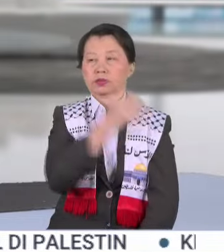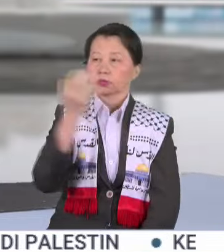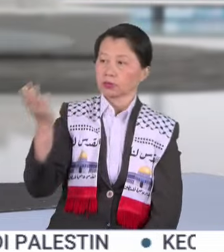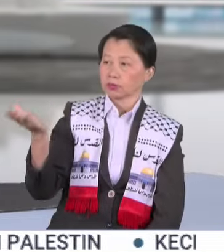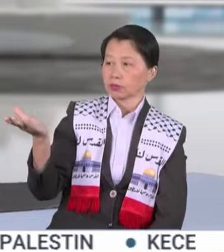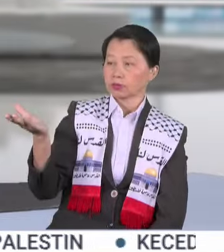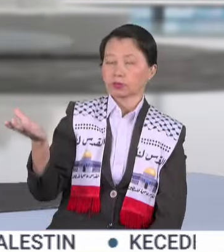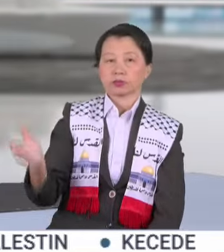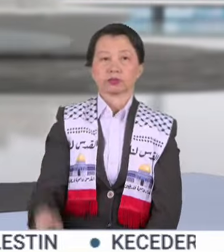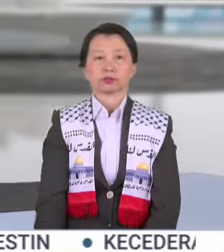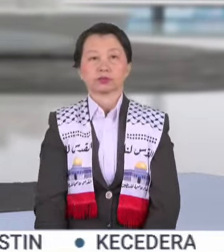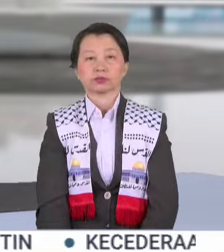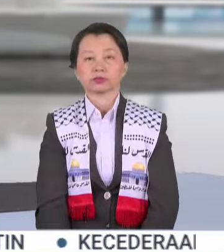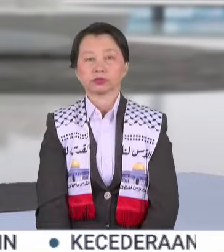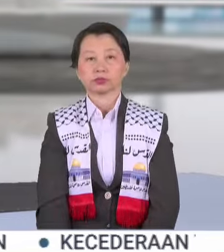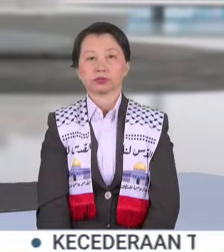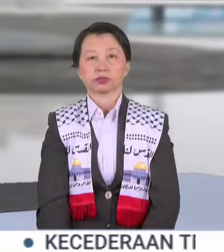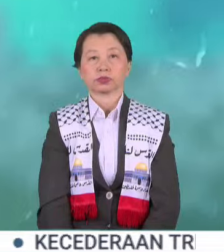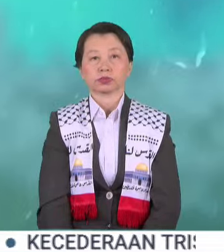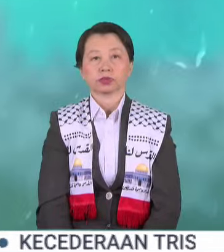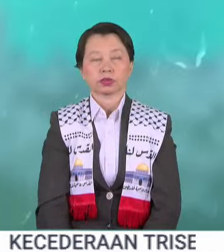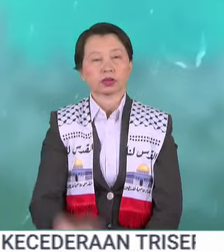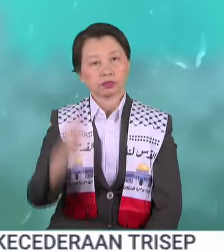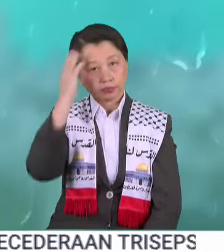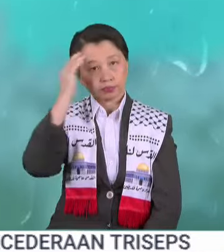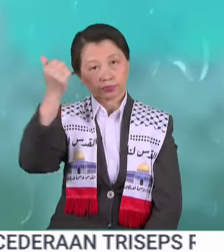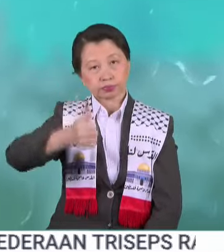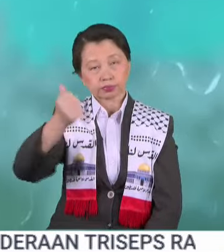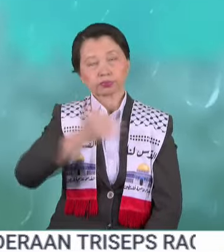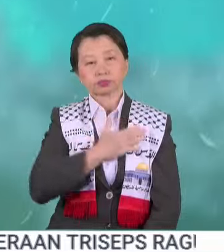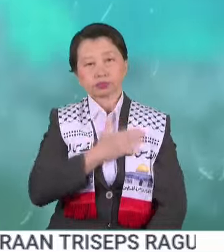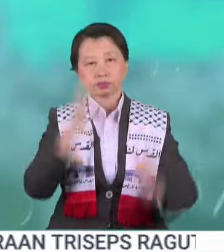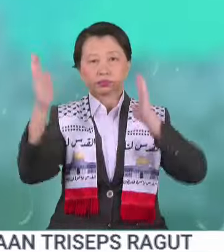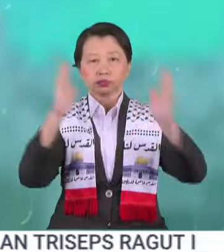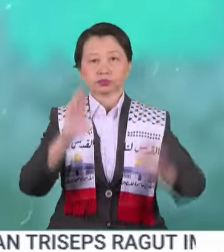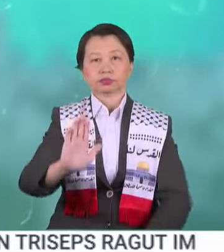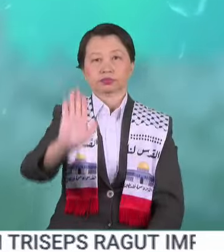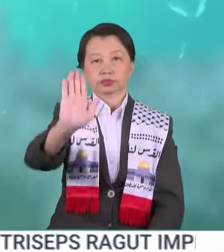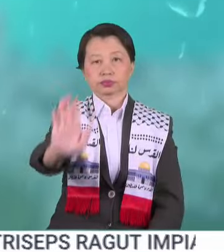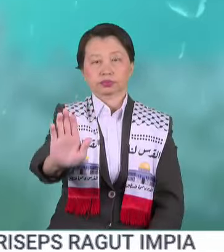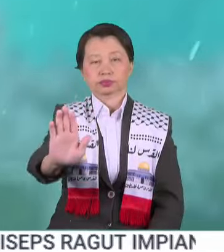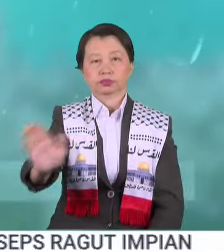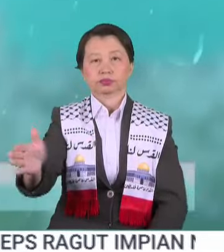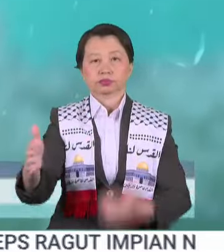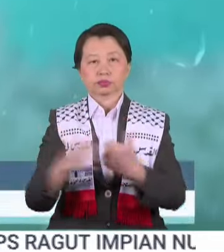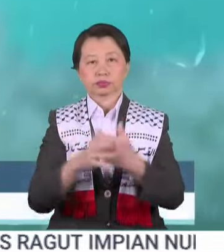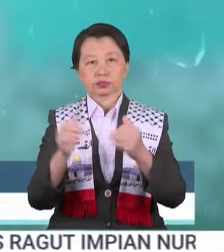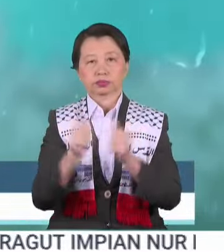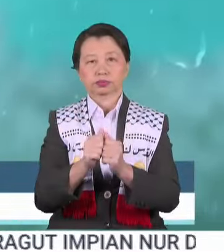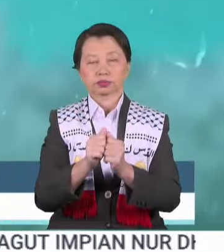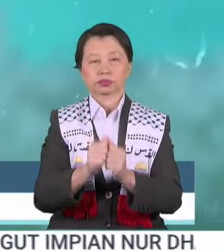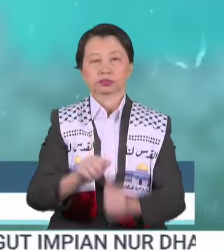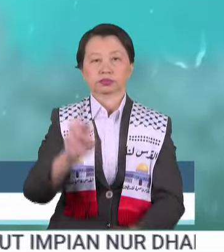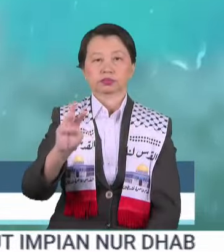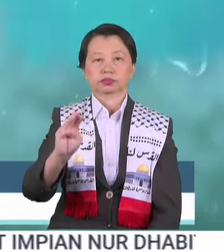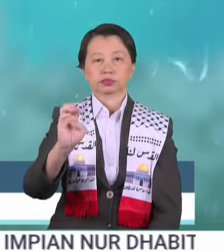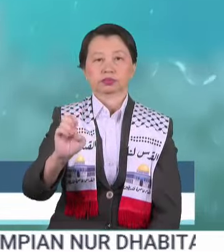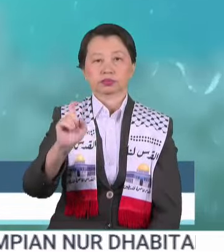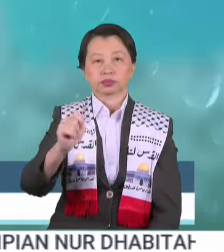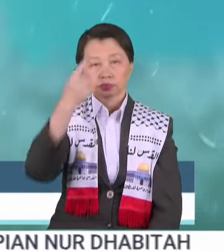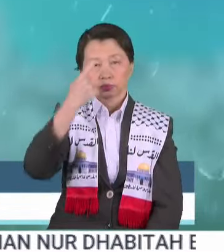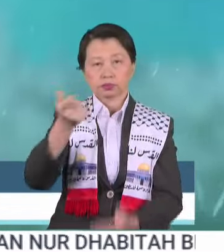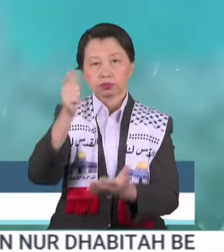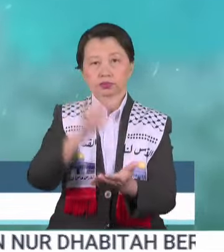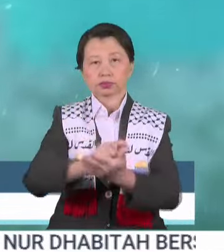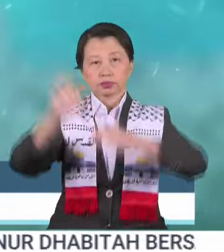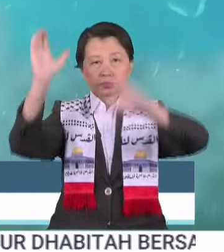Shazlinda Muhammad Hanif. Silakan Linda. Assalamualaikum dan salam Malaysia Madani. Kembali bersama Jabatan Meteorologi Malaysia untuk